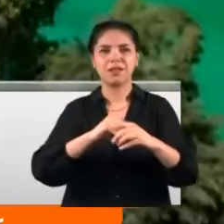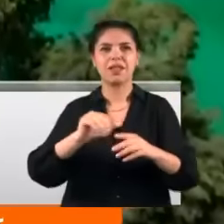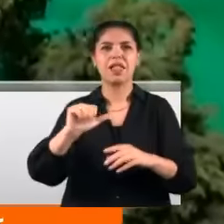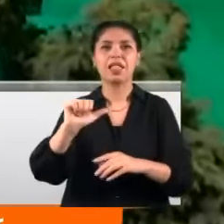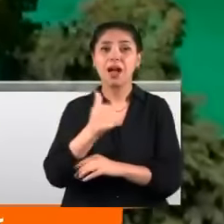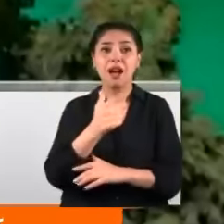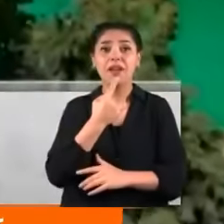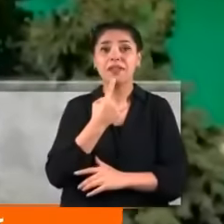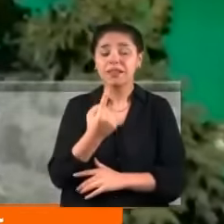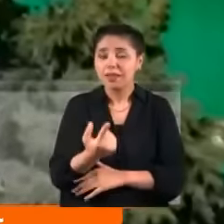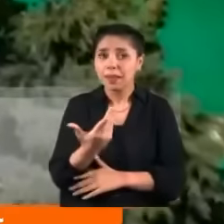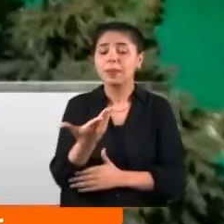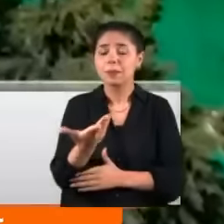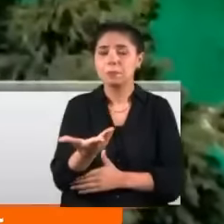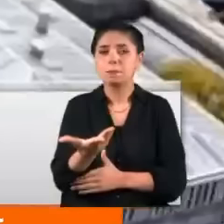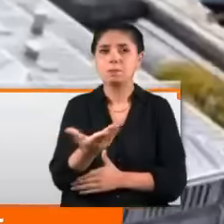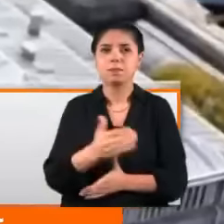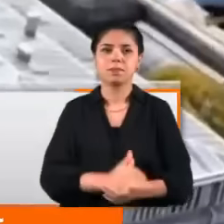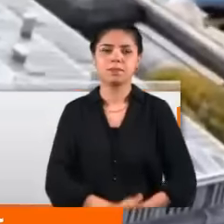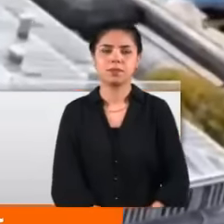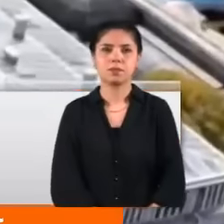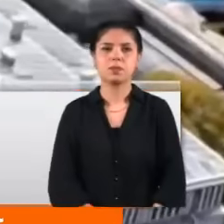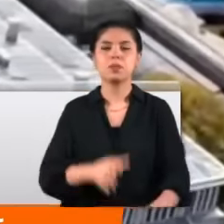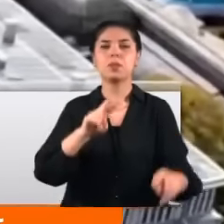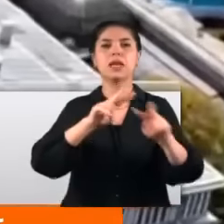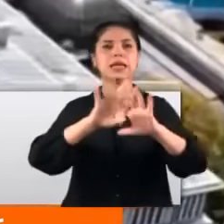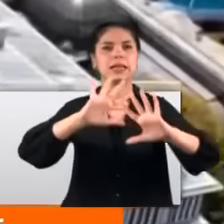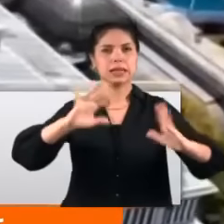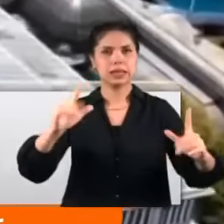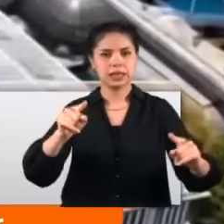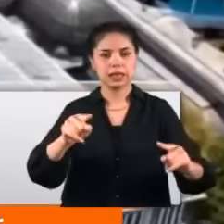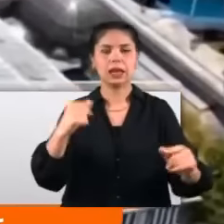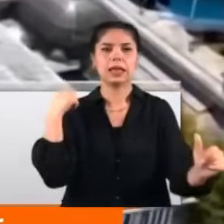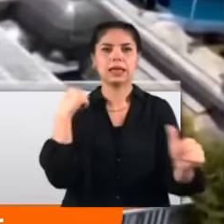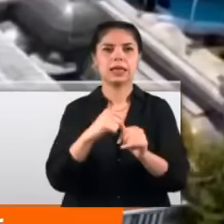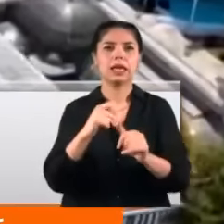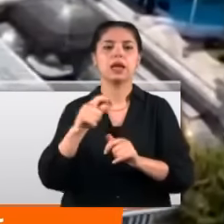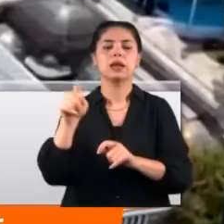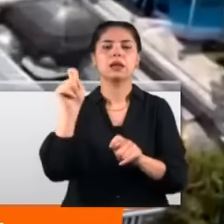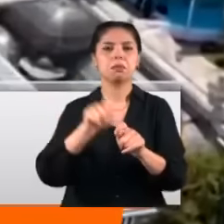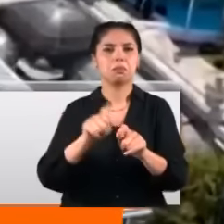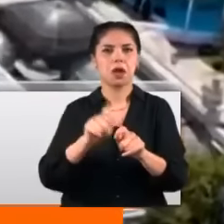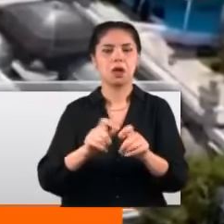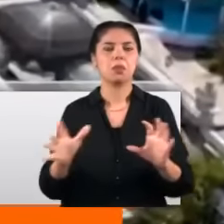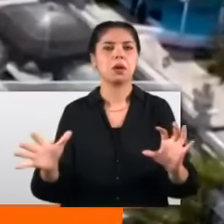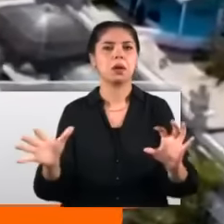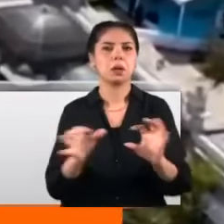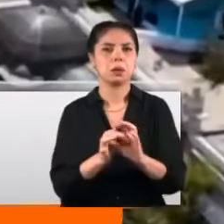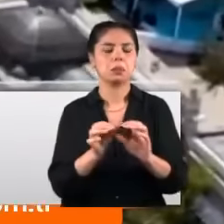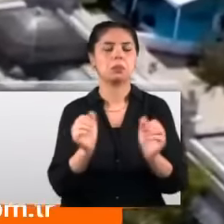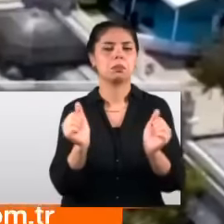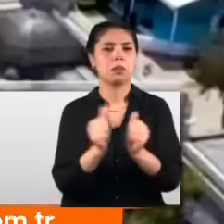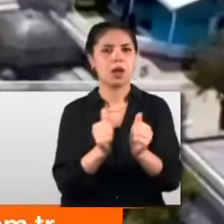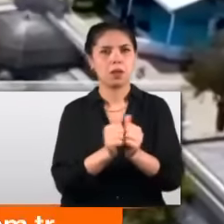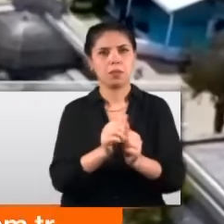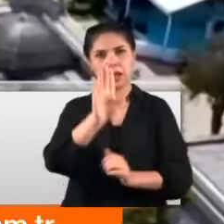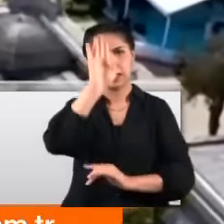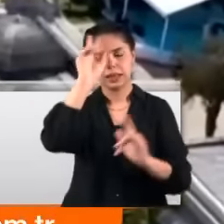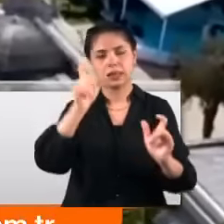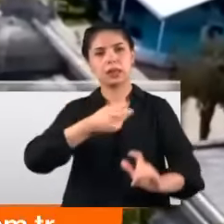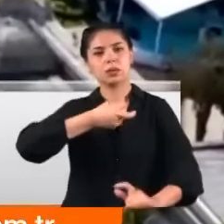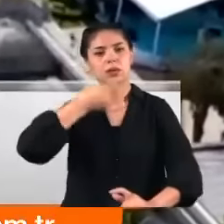değil diyerek sürdürdü açıklamalarını. Yıldız Sarayı'nın yeniden ihyasıyla birlikte İstanbul'umuzun